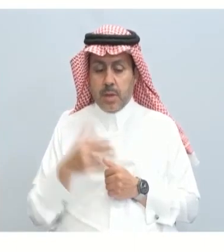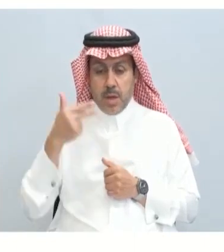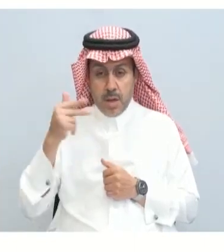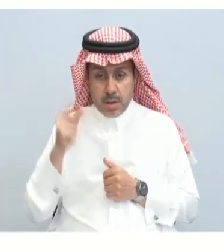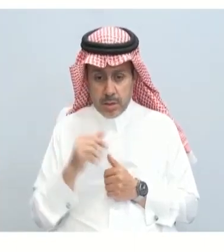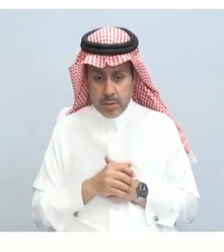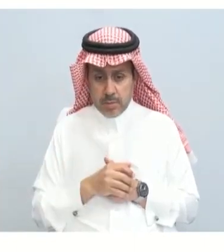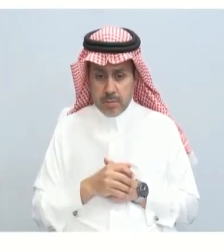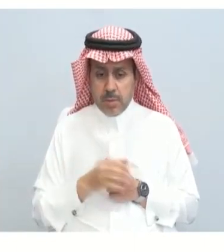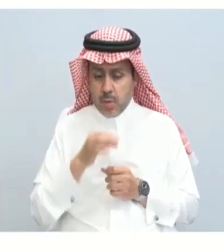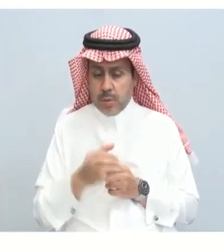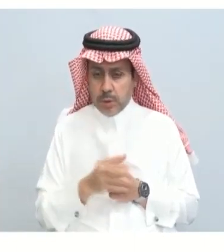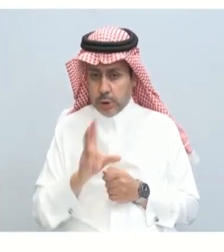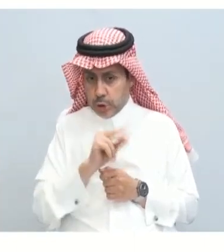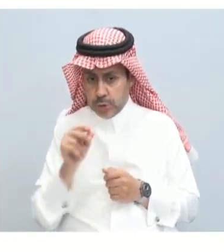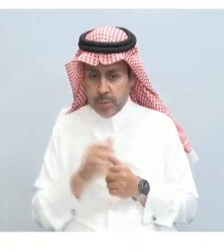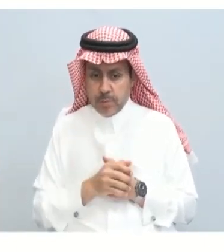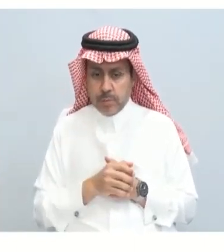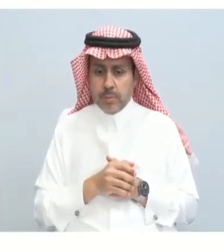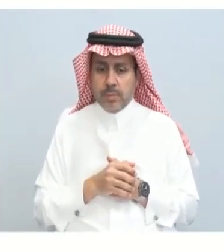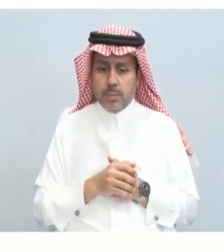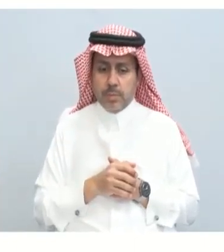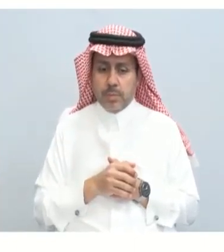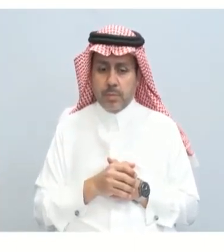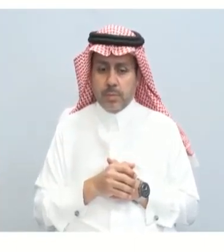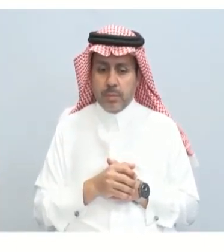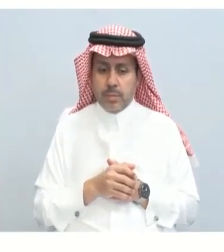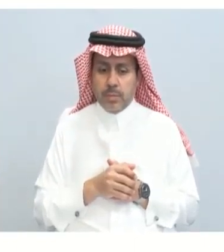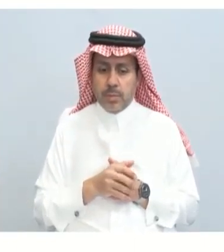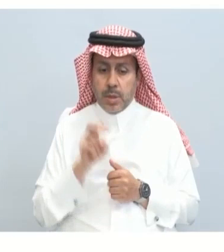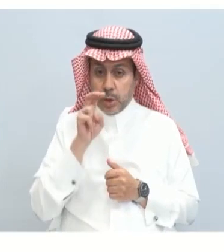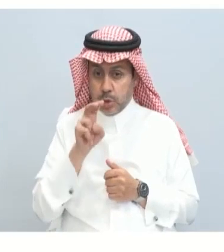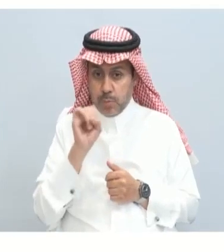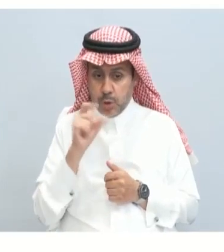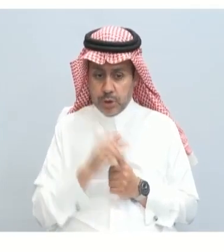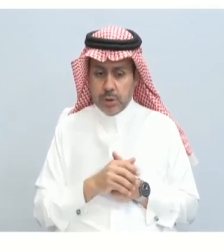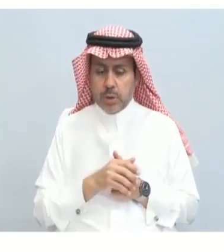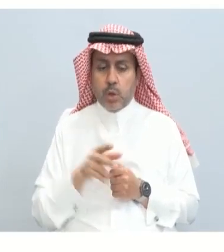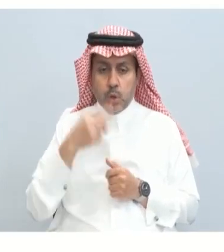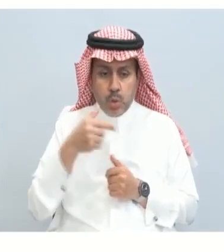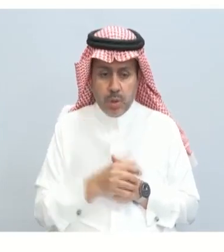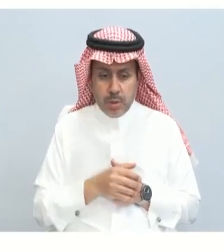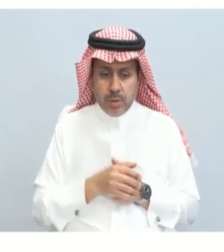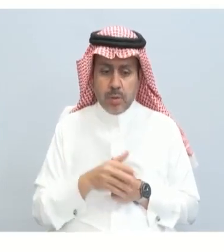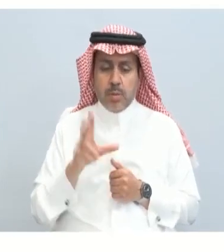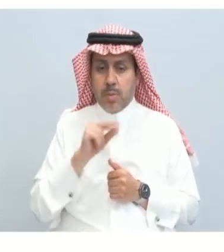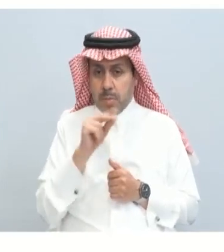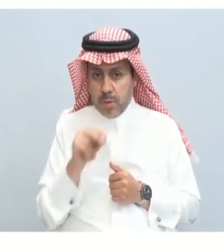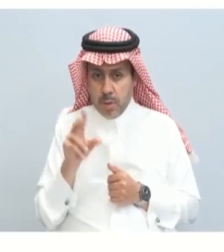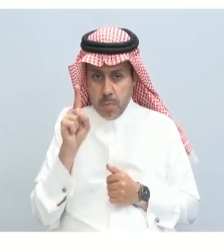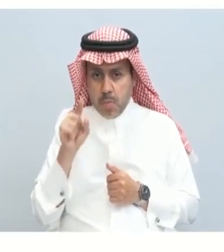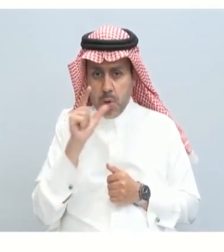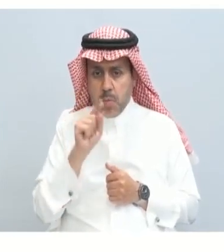غرد نريدها بالتشبيه ماذا تقول رايت منشدا يغرد كلب بلبل